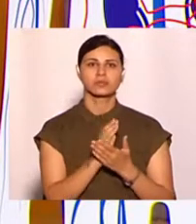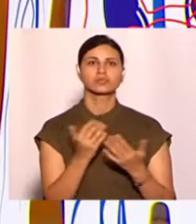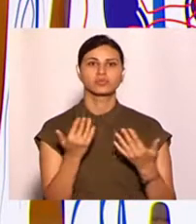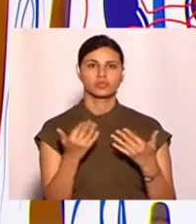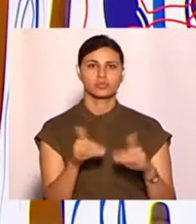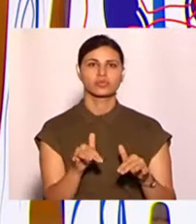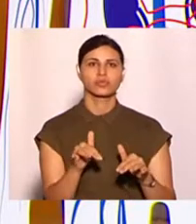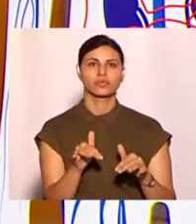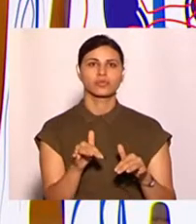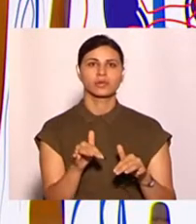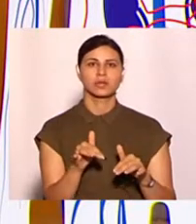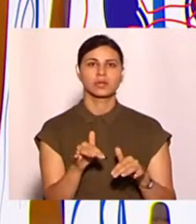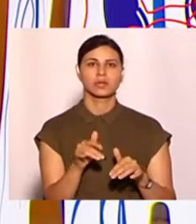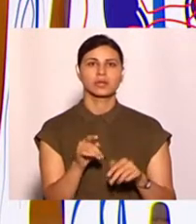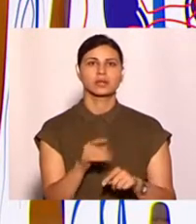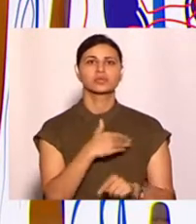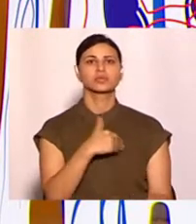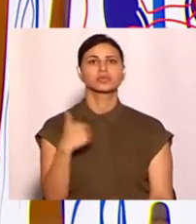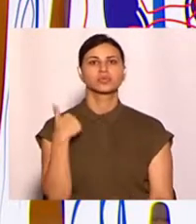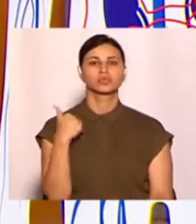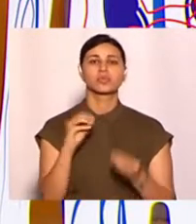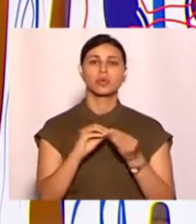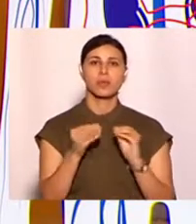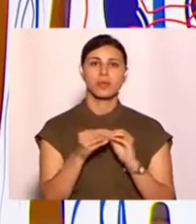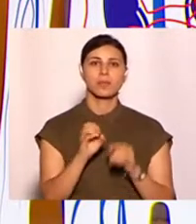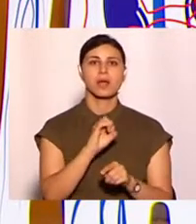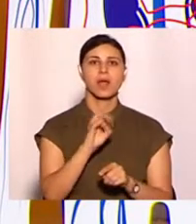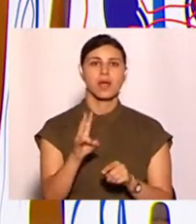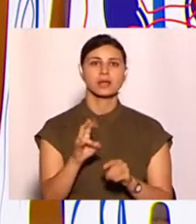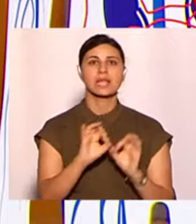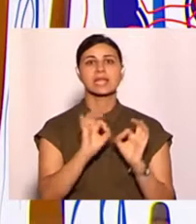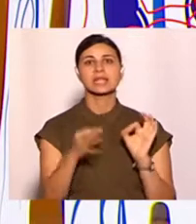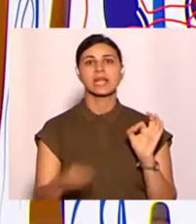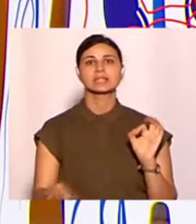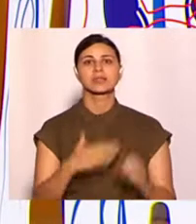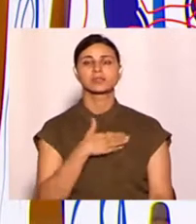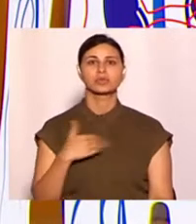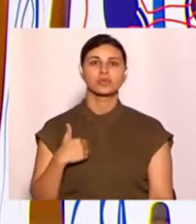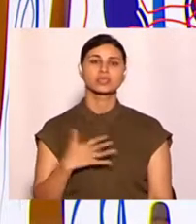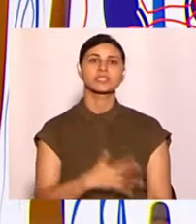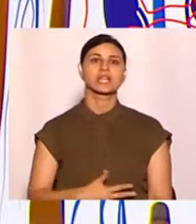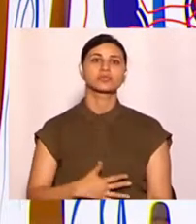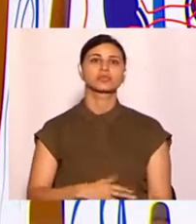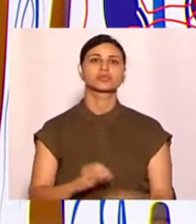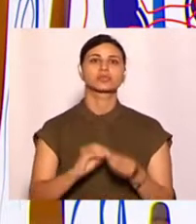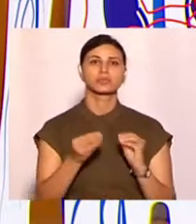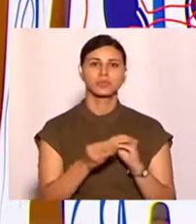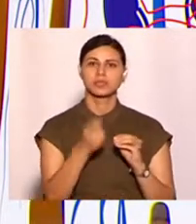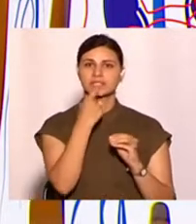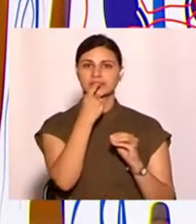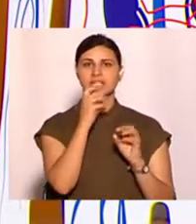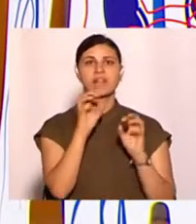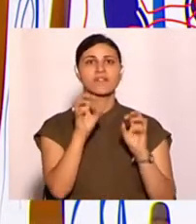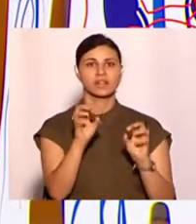უკვე სარძევე ჯირკვლის კიბო ან ნაწლავის კიბო, ან საშვილოსნოს კიბო, ან საკვერცხის კიბო, უკვე